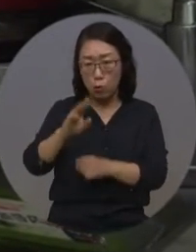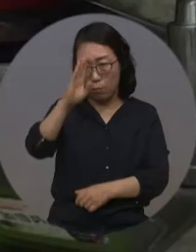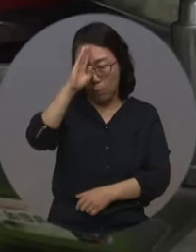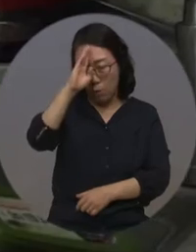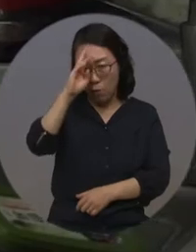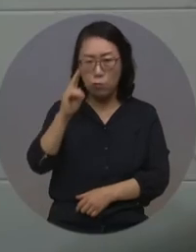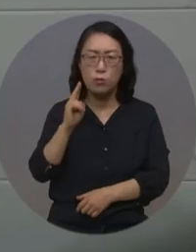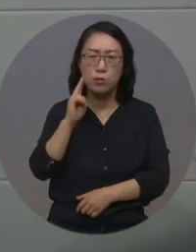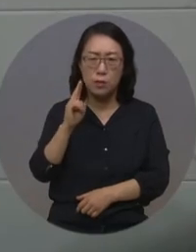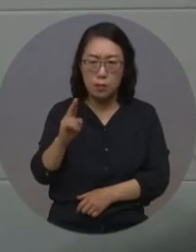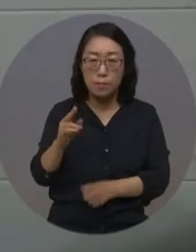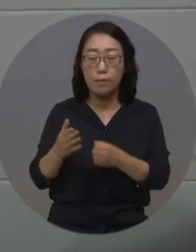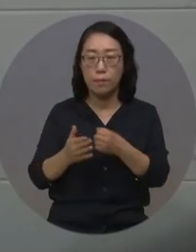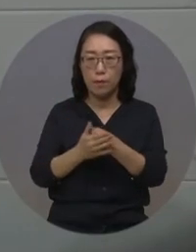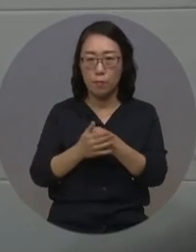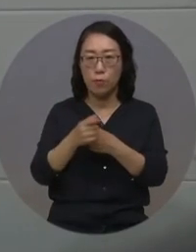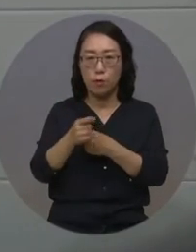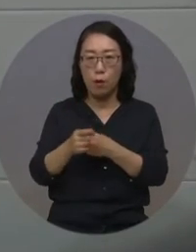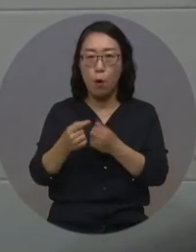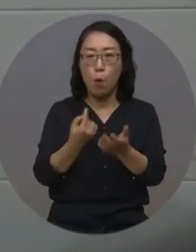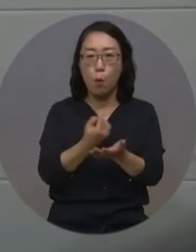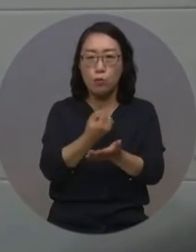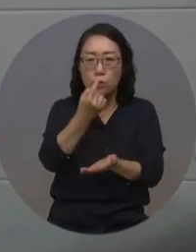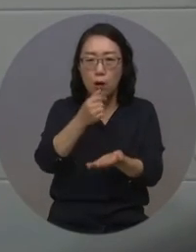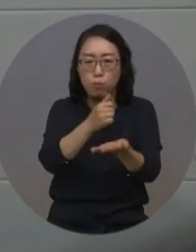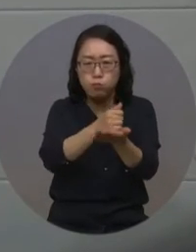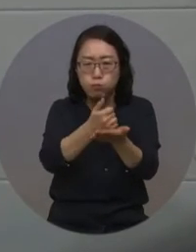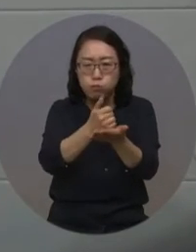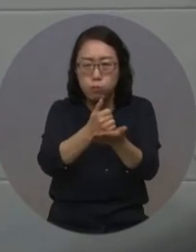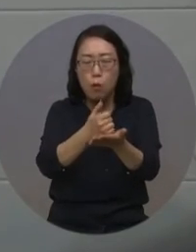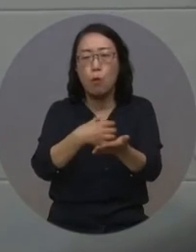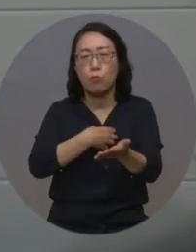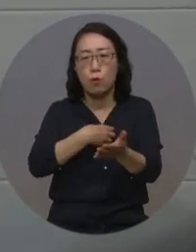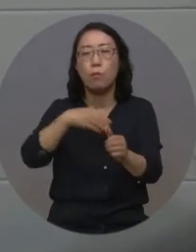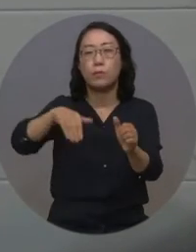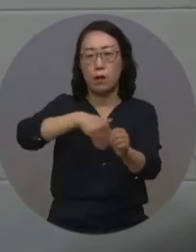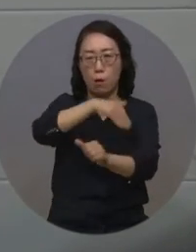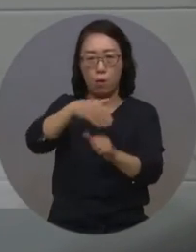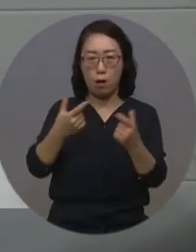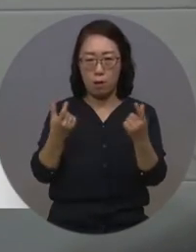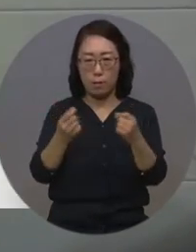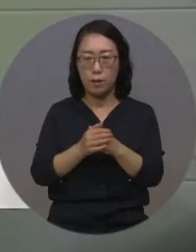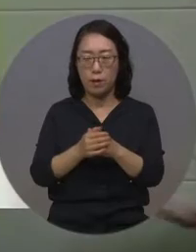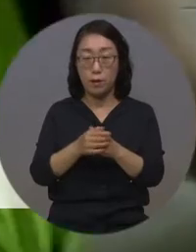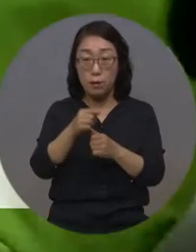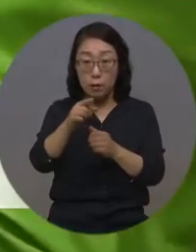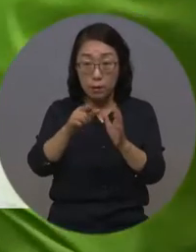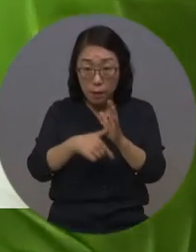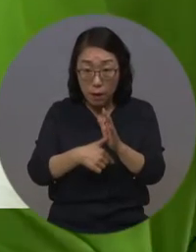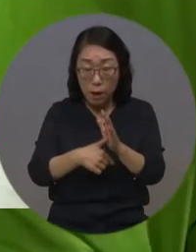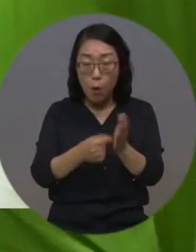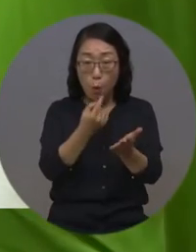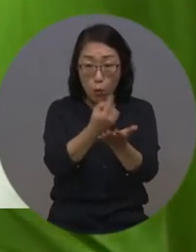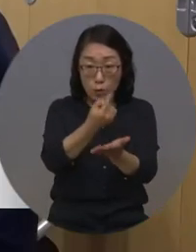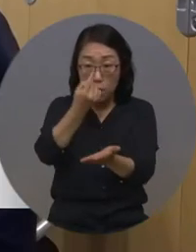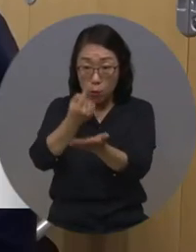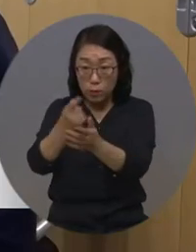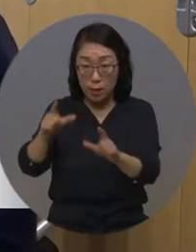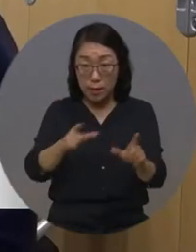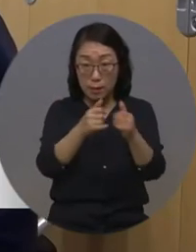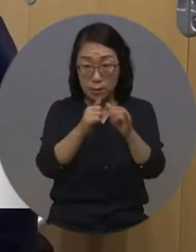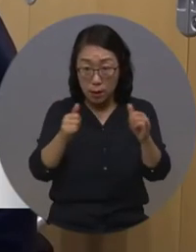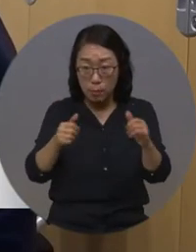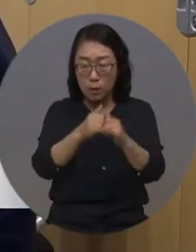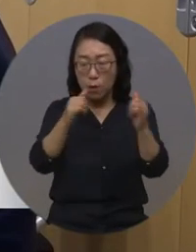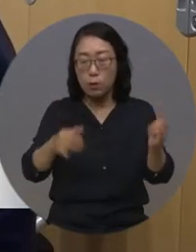건강마저 악화되면서 자칫 고독사의 위기까지 예측되던 상황. A씨 같은 독거 소외계층이